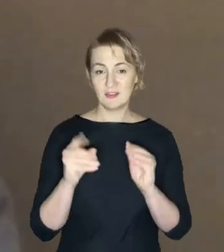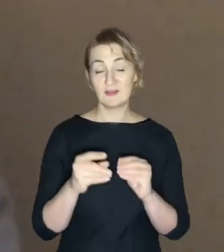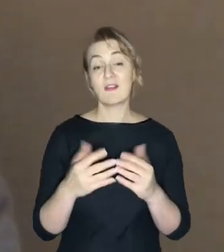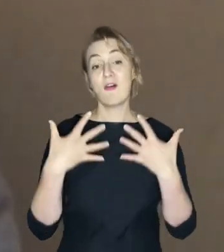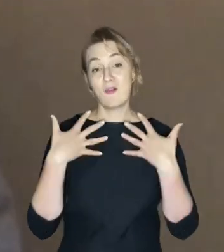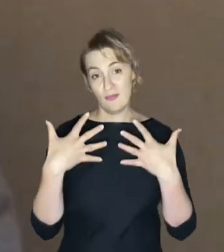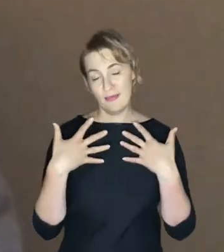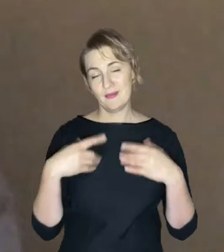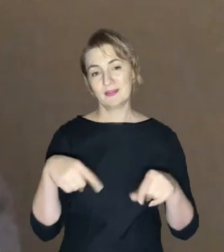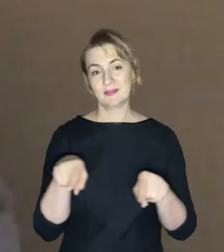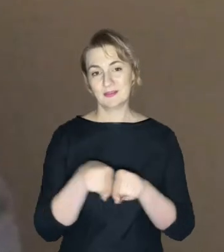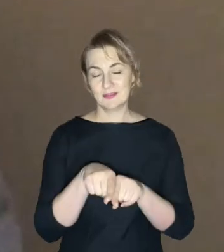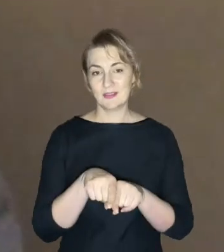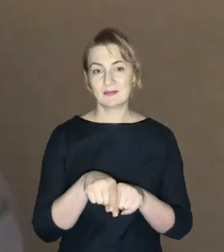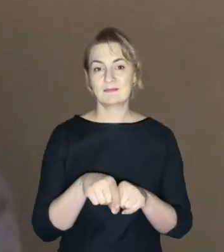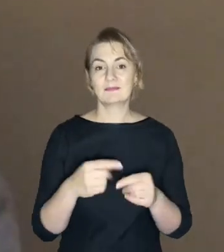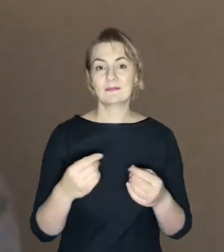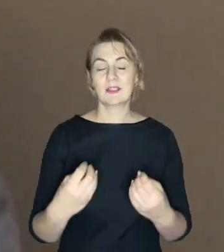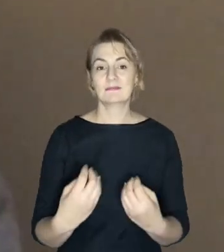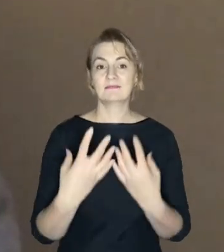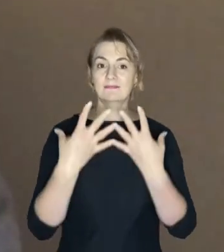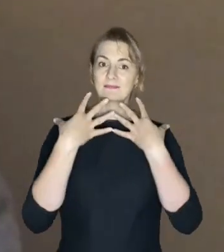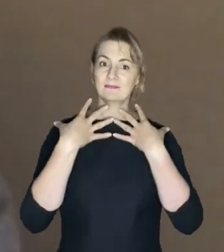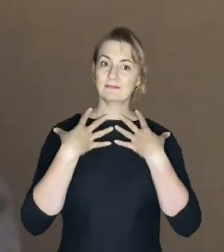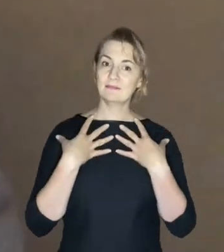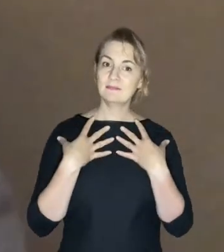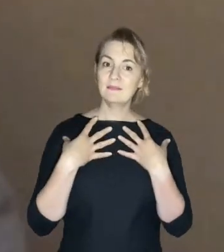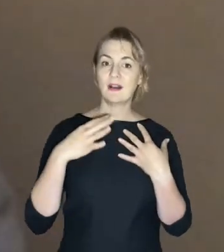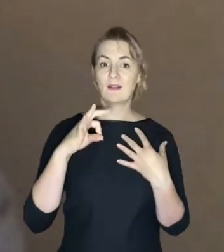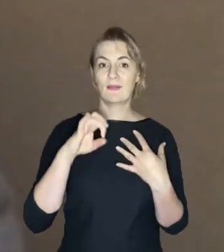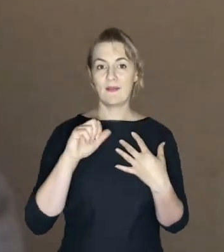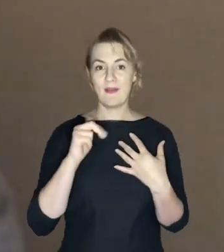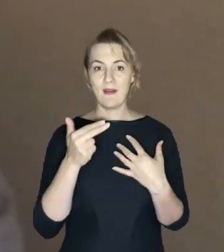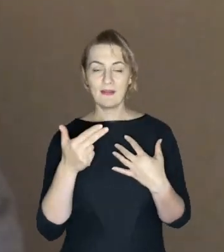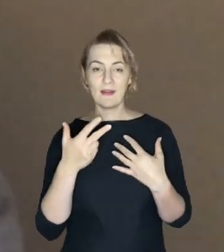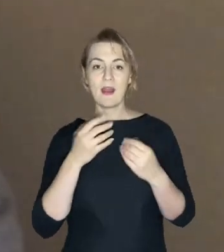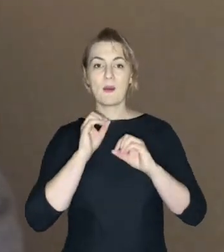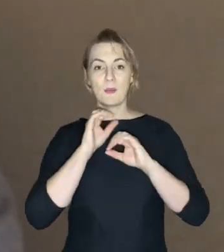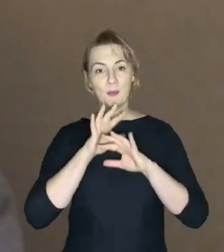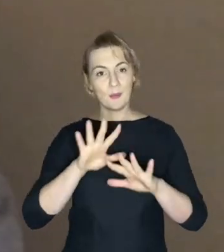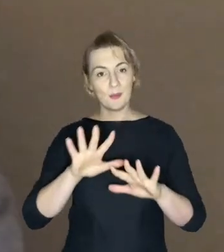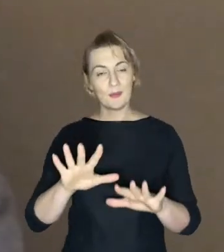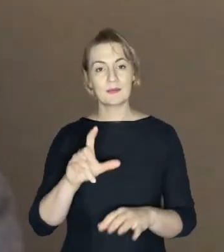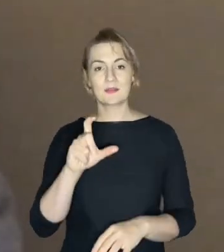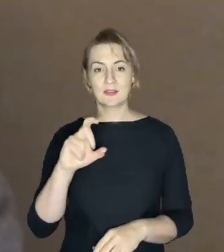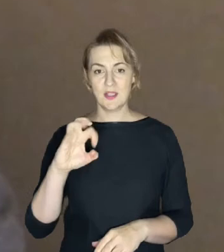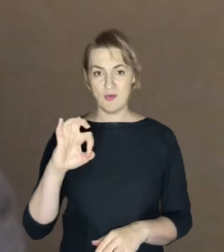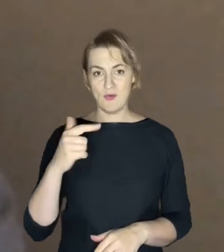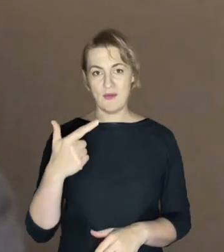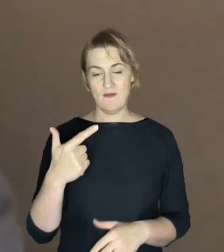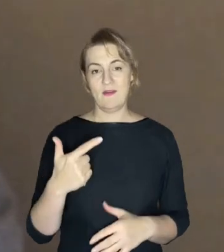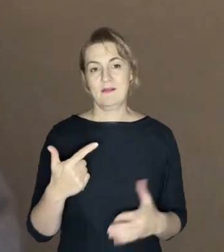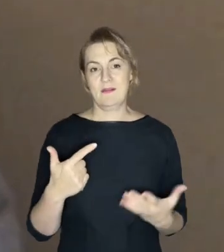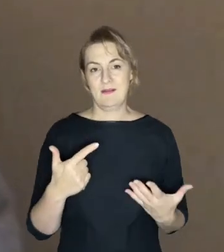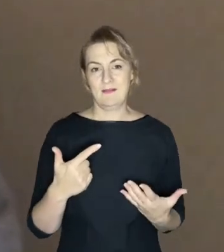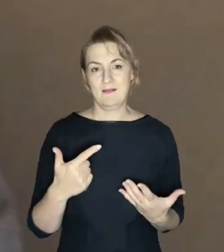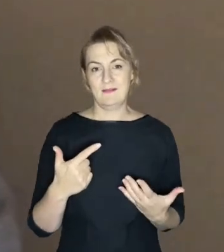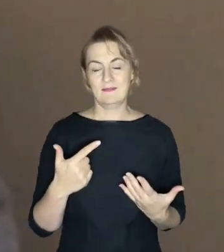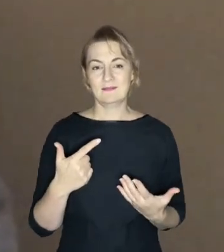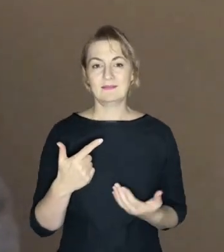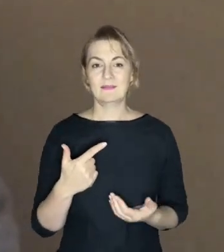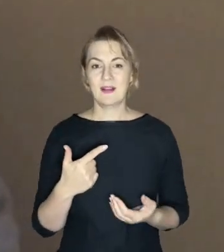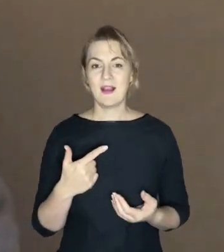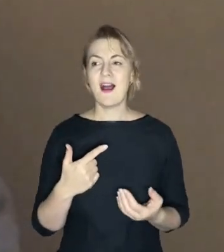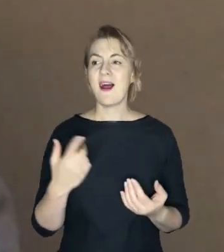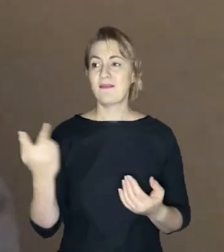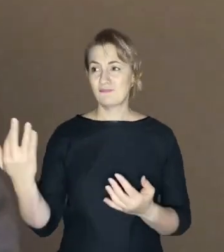no. Wdychamy tlen i azot, wydechujemy, prawda, dwutlenek węgla, ale